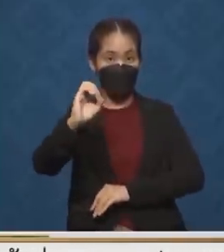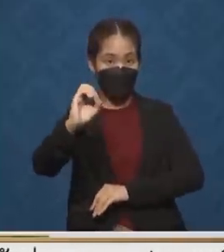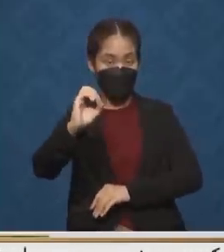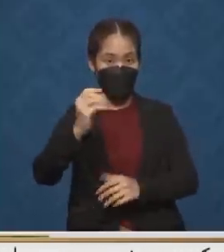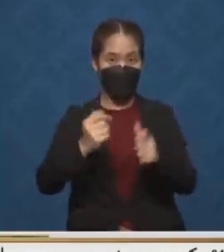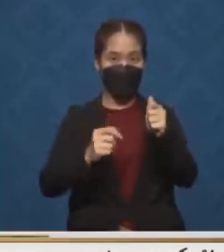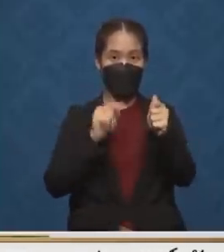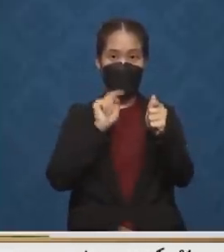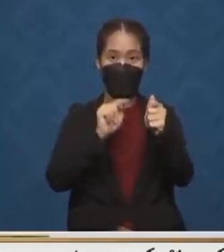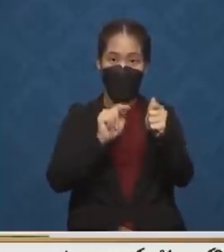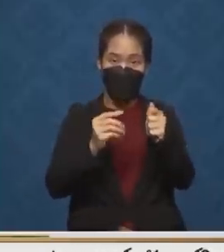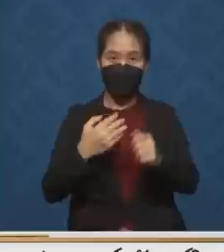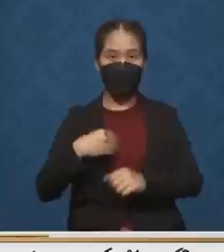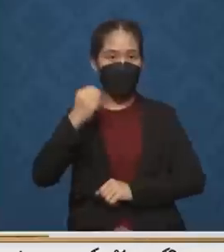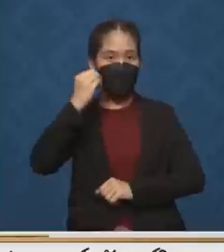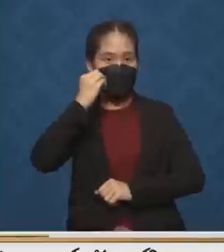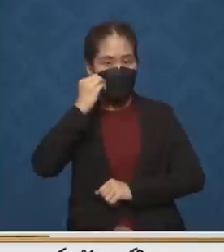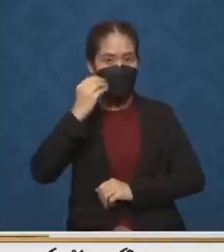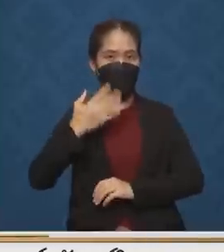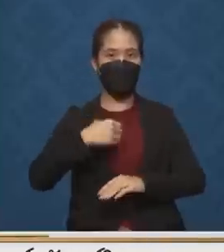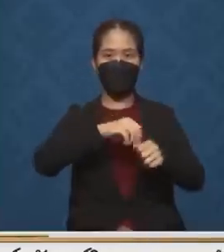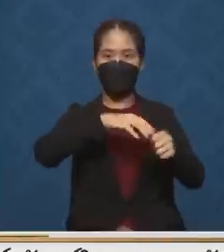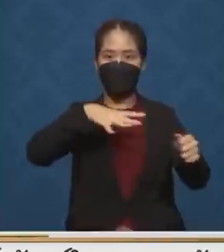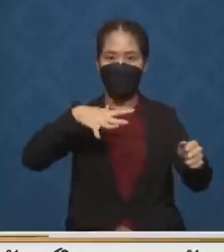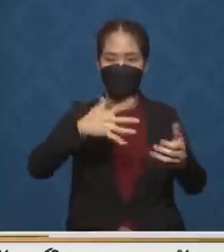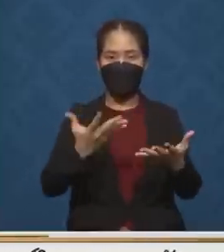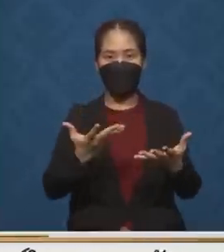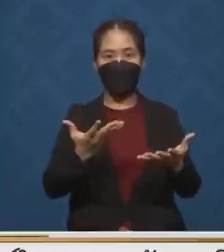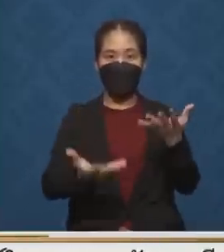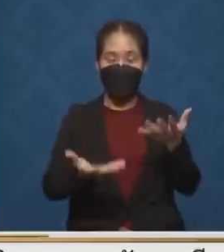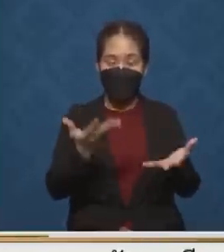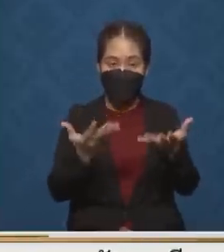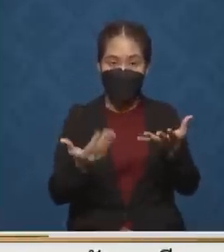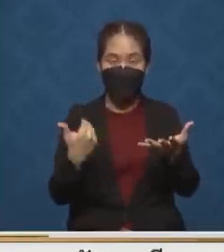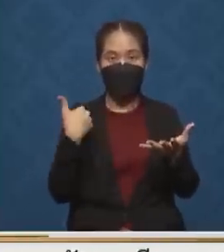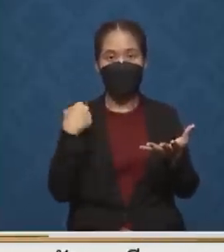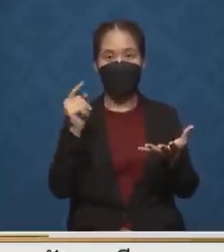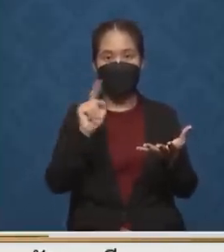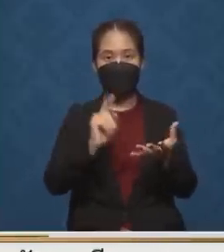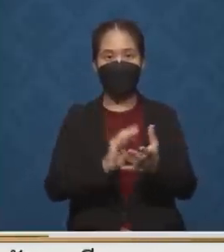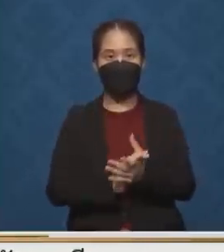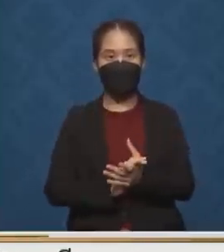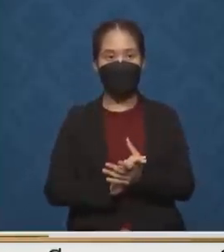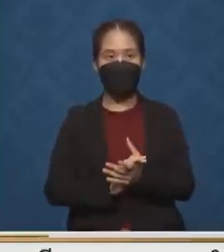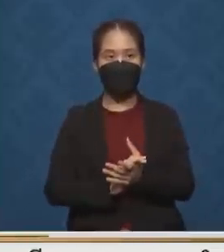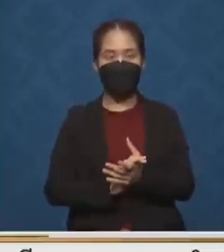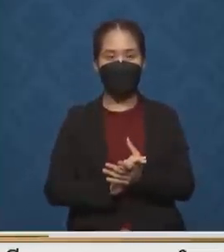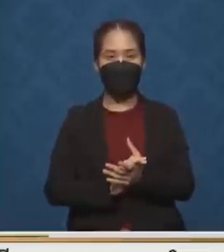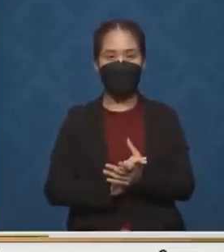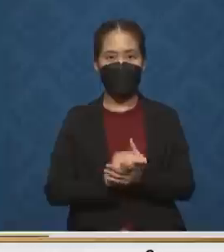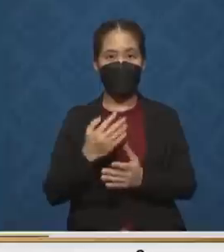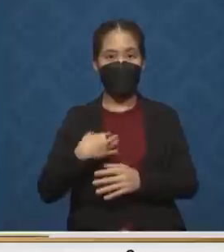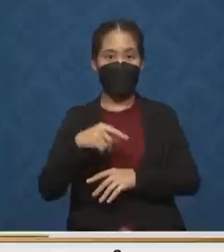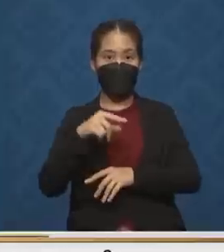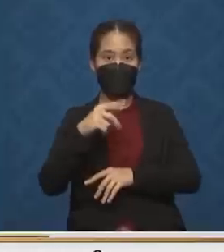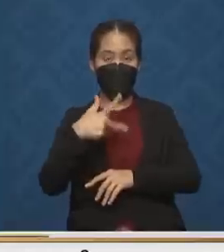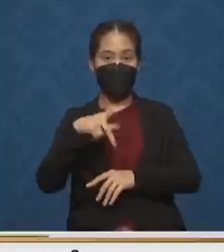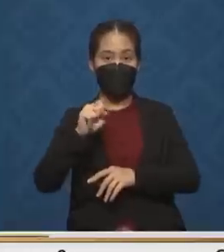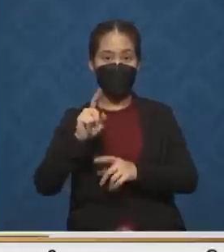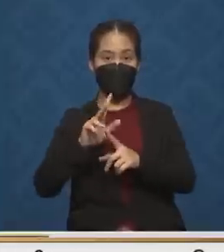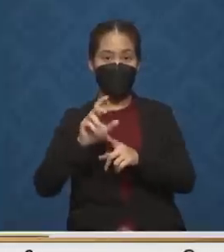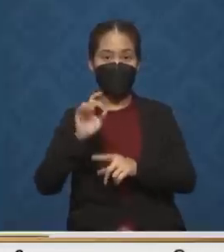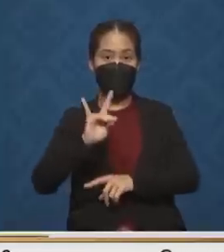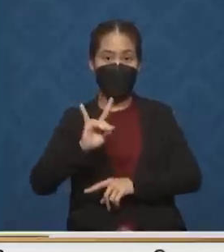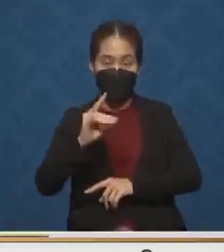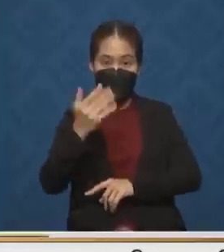อ I.O. กำนัน I.O.ผู้ใหญ่บ้าน I.O.หรือแม้กระทั่งประสุษัติ I.O.เพราะเขาอยู่ใน